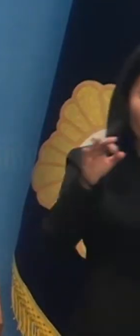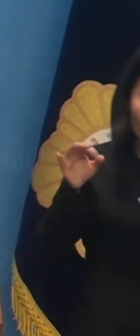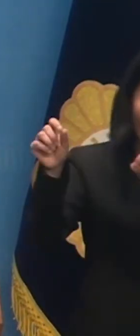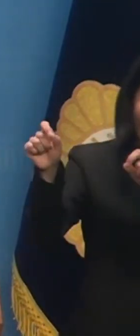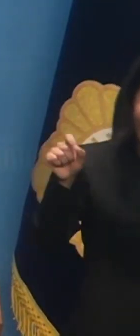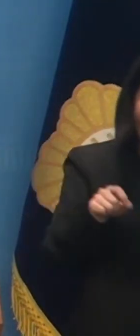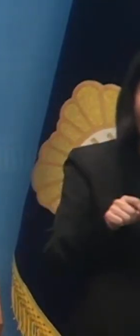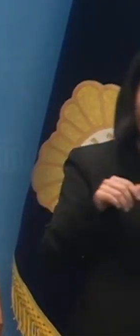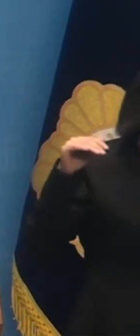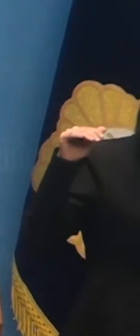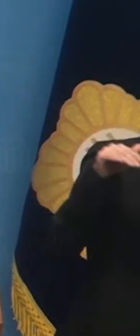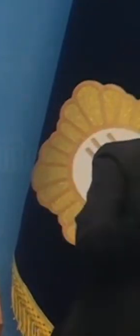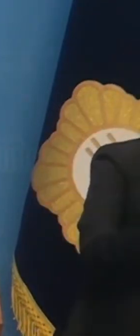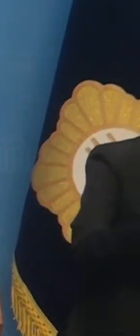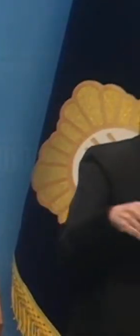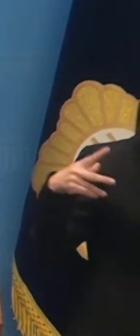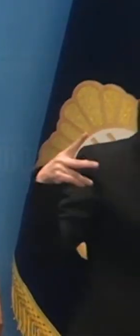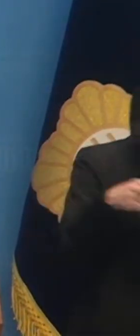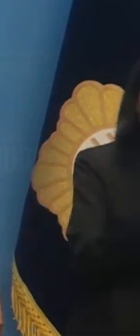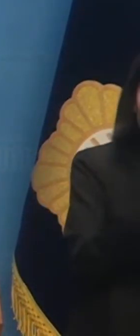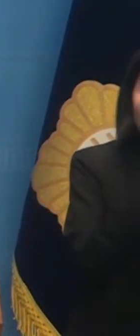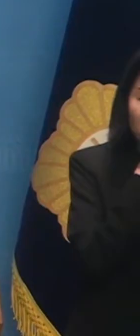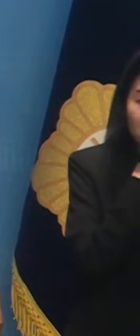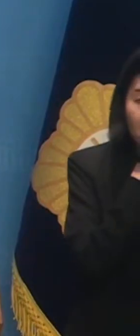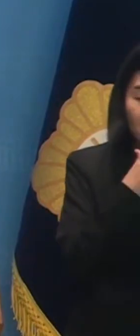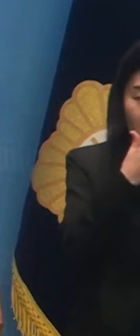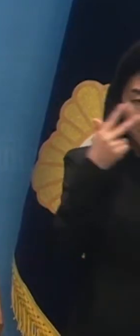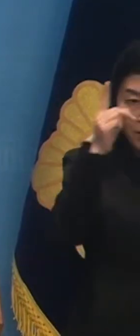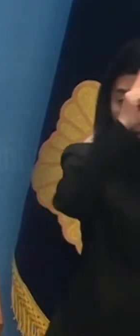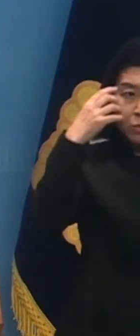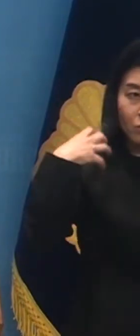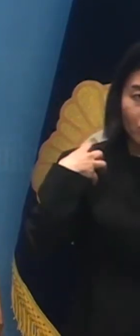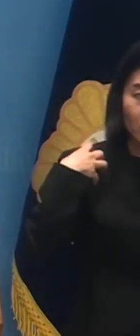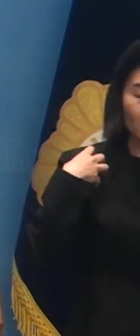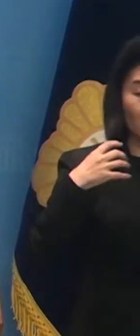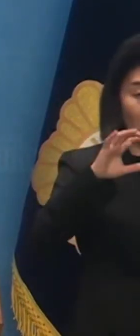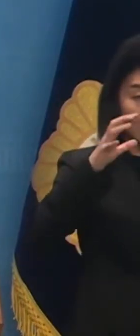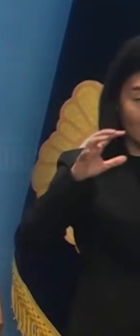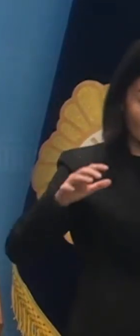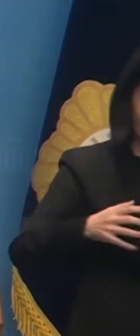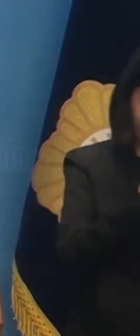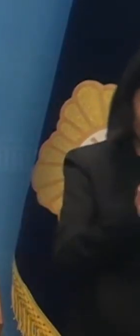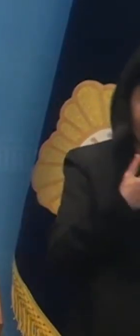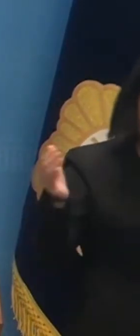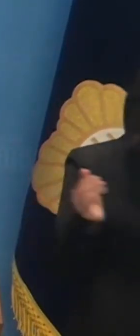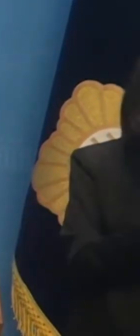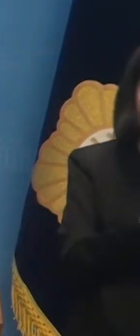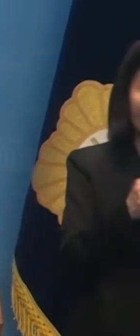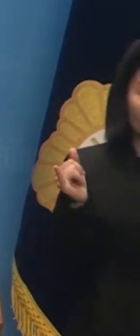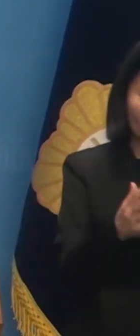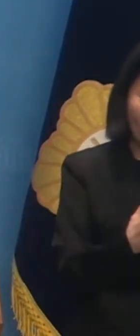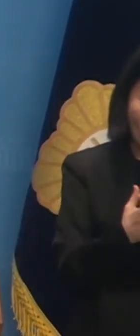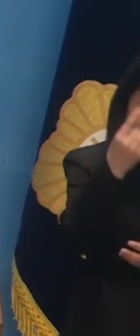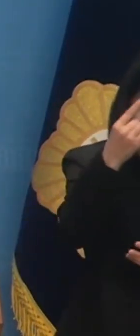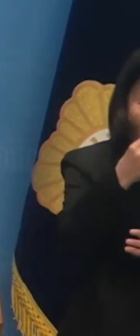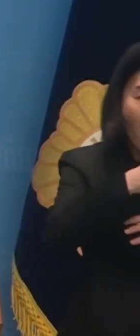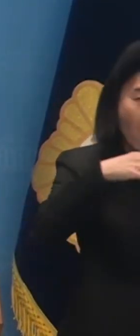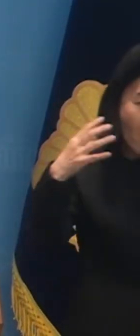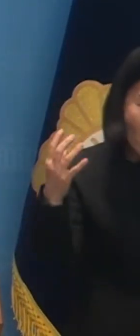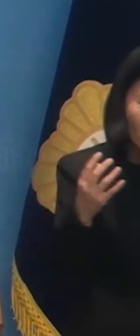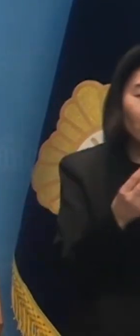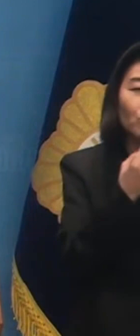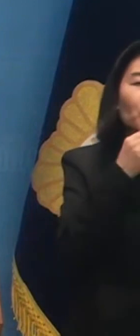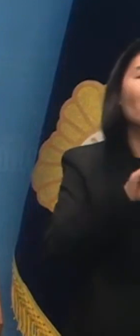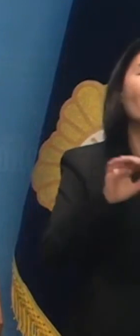풀지 않고는 이재명 정부가 내란 청산과 국민통합이라고 하는 사명을 완수하기 어렵다는 점은